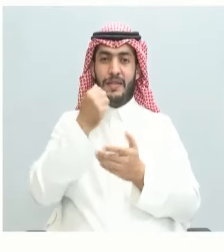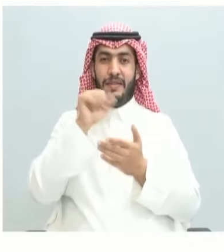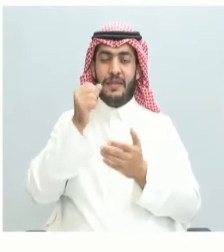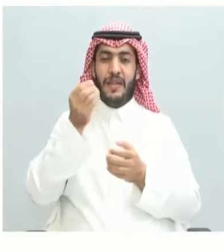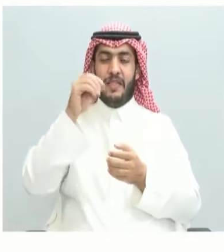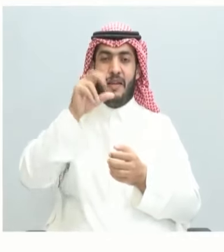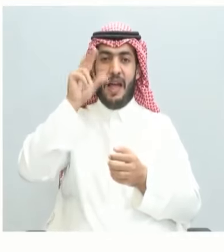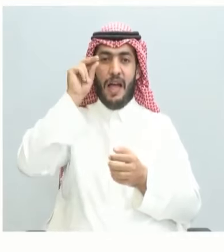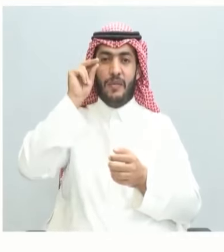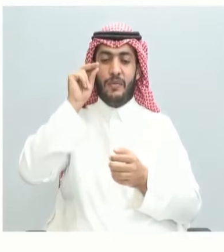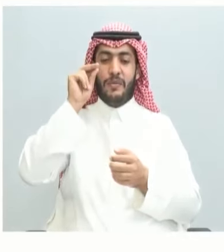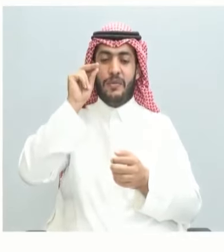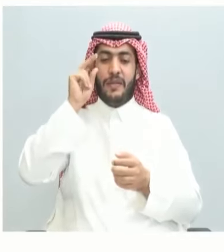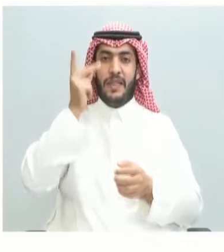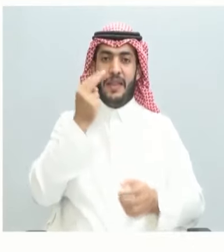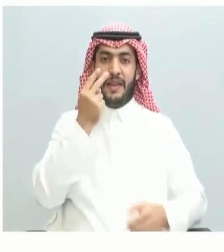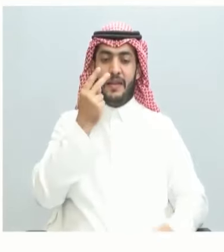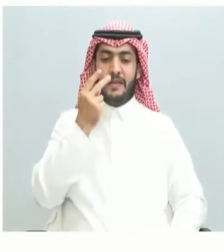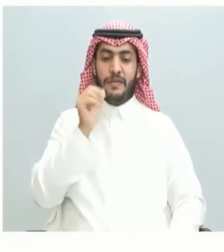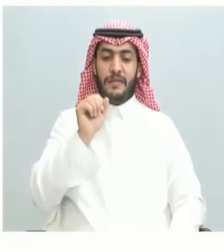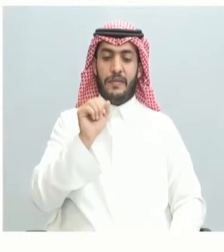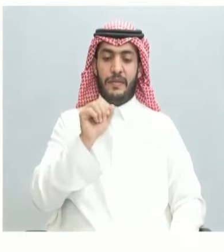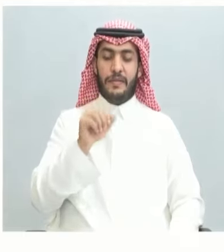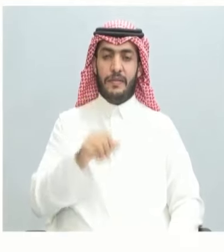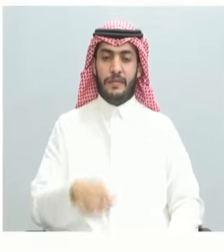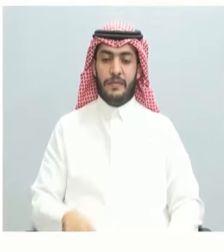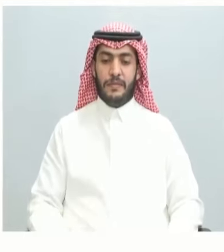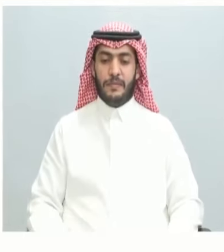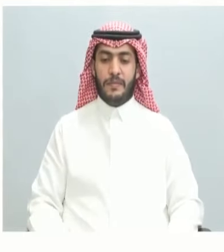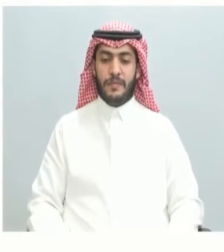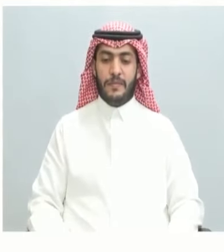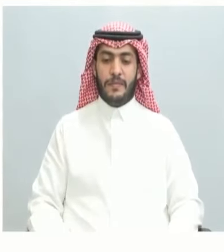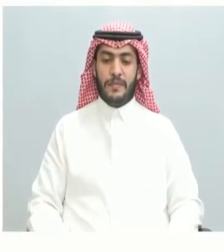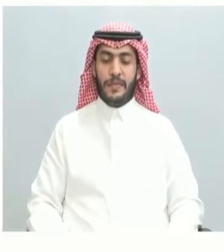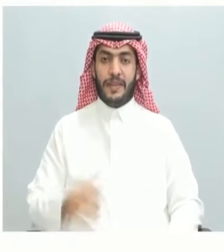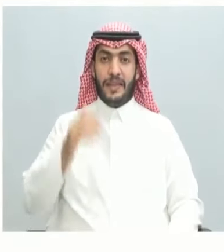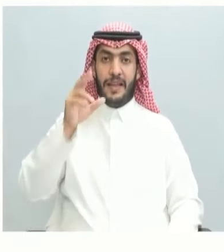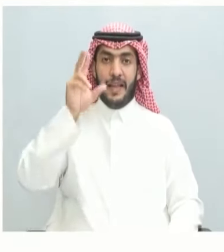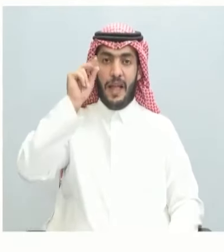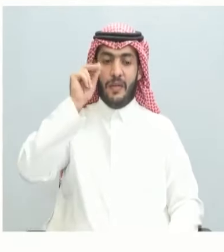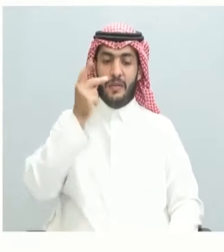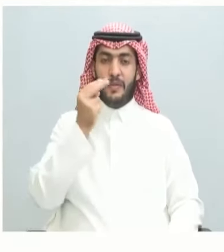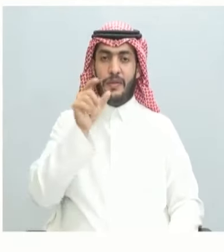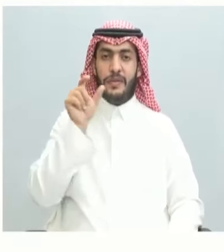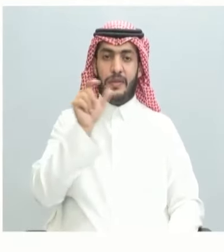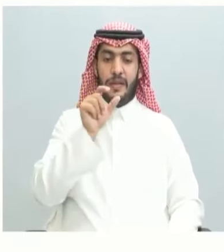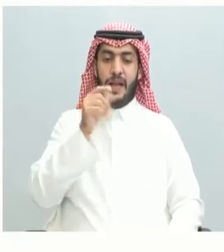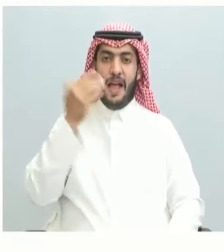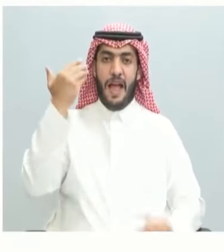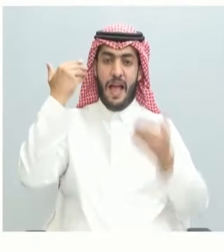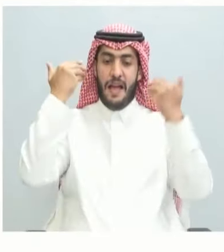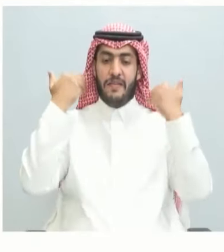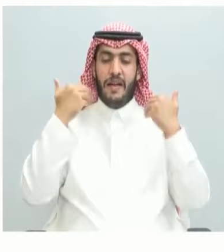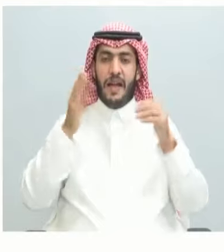ونقوم باضافه الكائن قط اثنين من فئه الحيوانات نختار كات 2 وبعدها نقوم باختيار الخلفيه